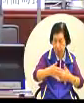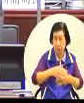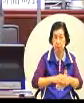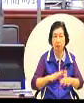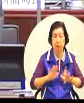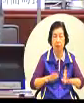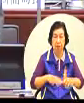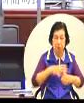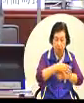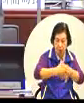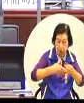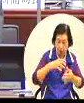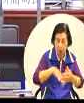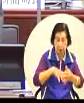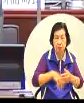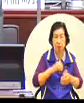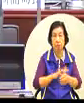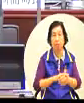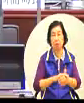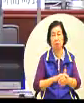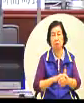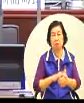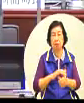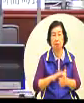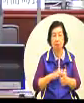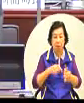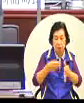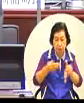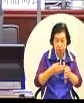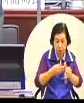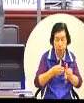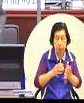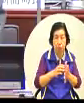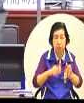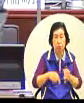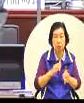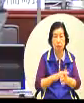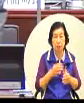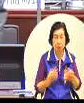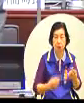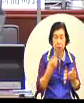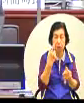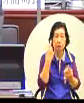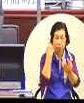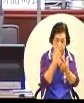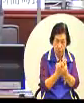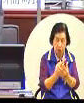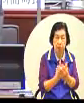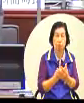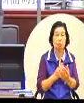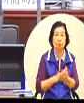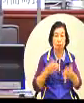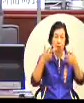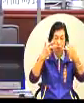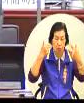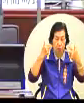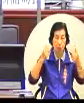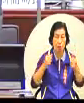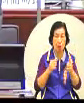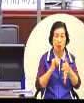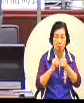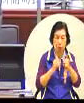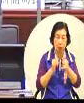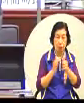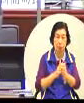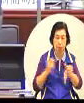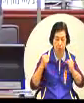局范训力局长，我们都参与台湾的原住民运动，我们是比原住民更原住民